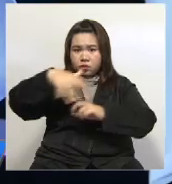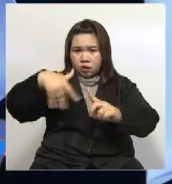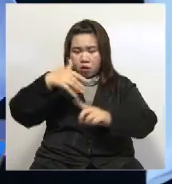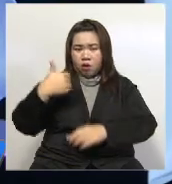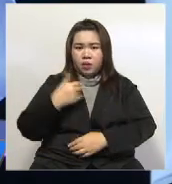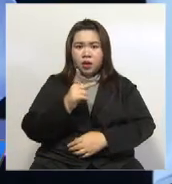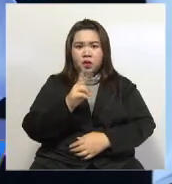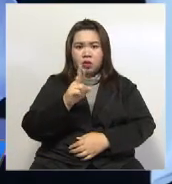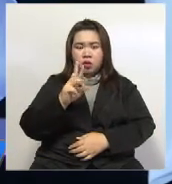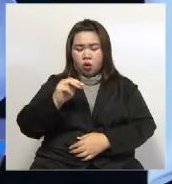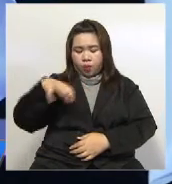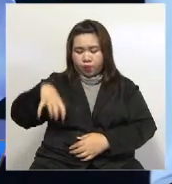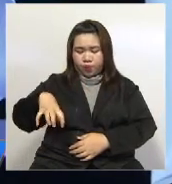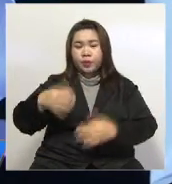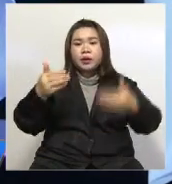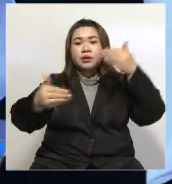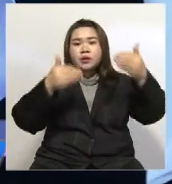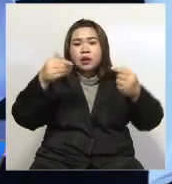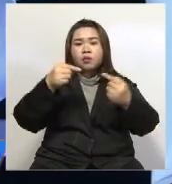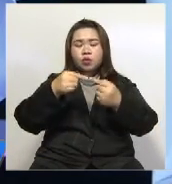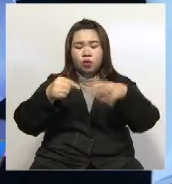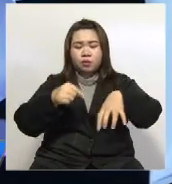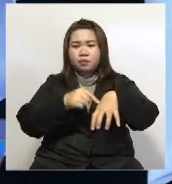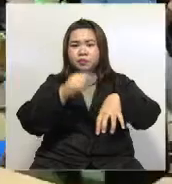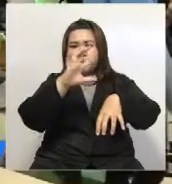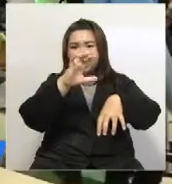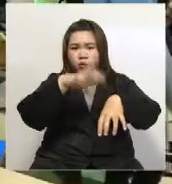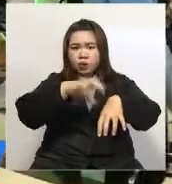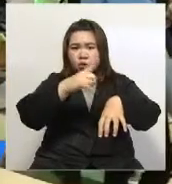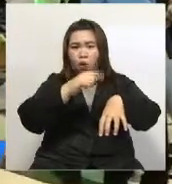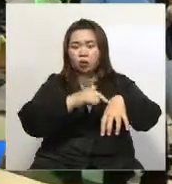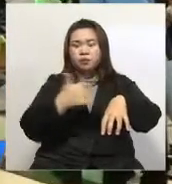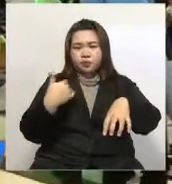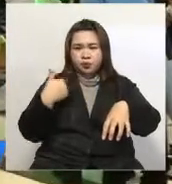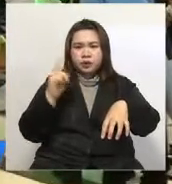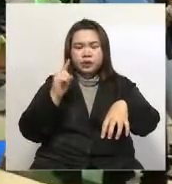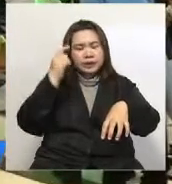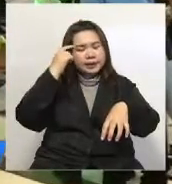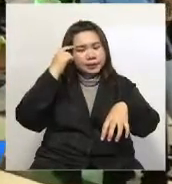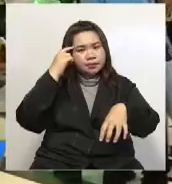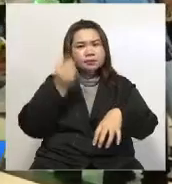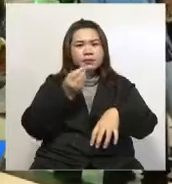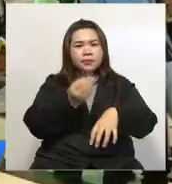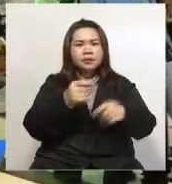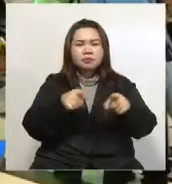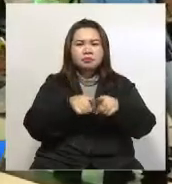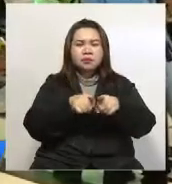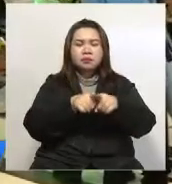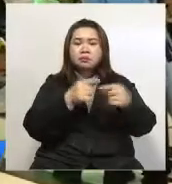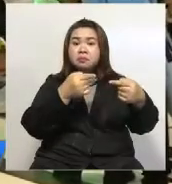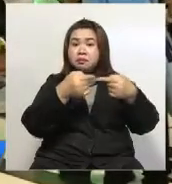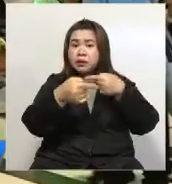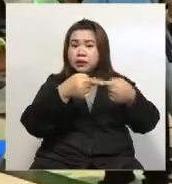แวดล้อมจัดขึ้นที่ศูนย์แสดงสินค้าและการประชุม Impact เมืองทองธานีโดยในปีนี้มีแนวคิดการจัดงานคือ Beat Plastic